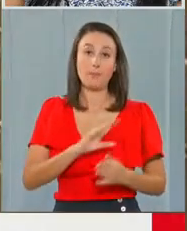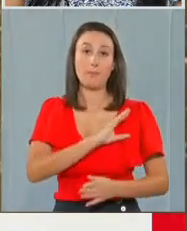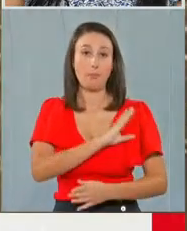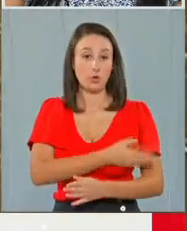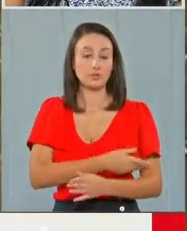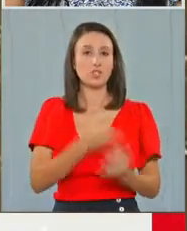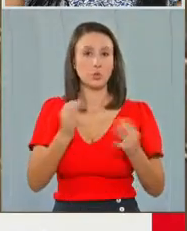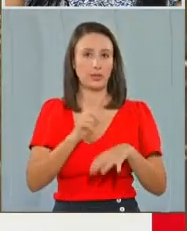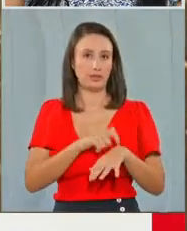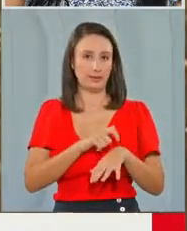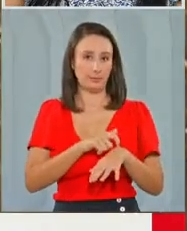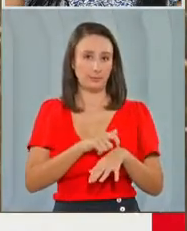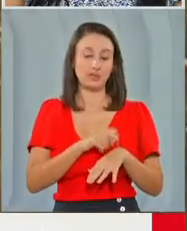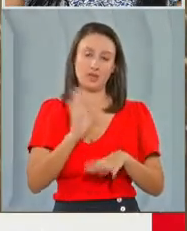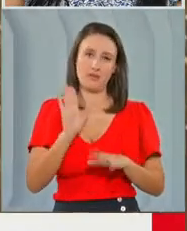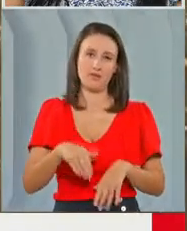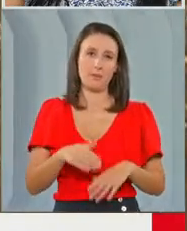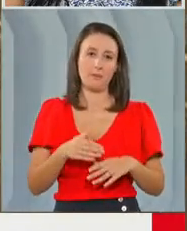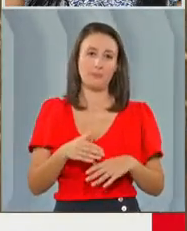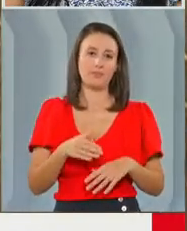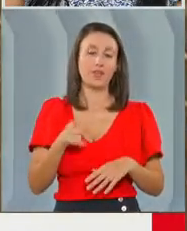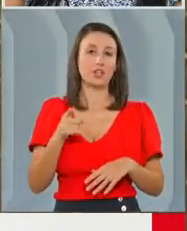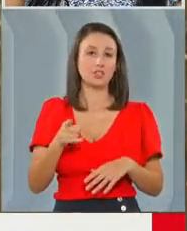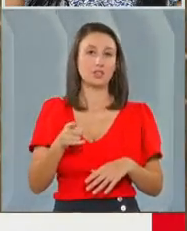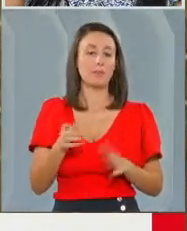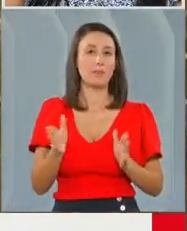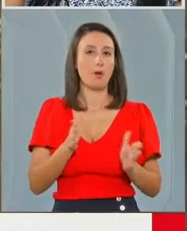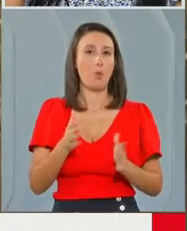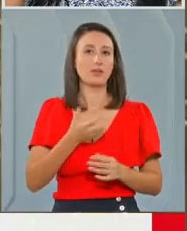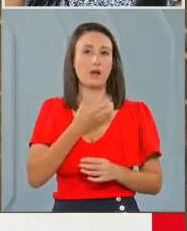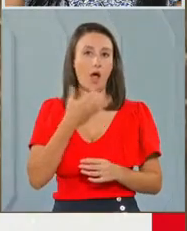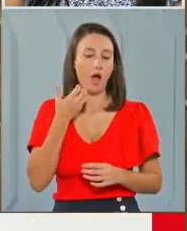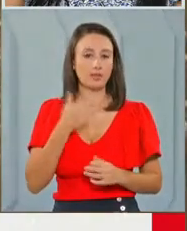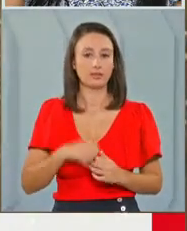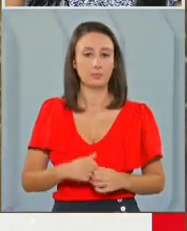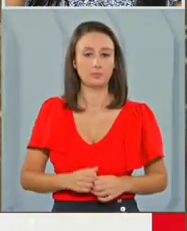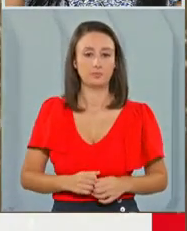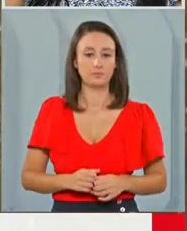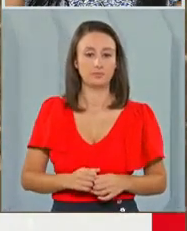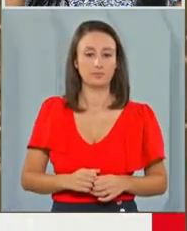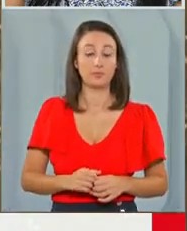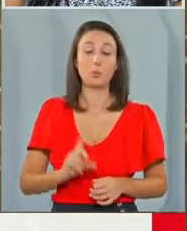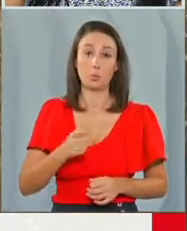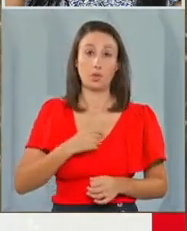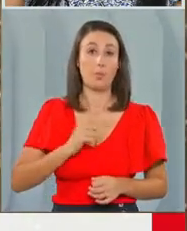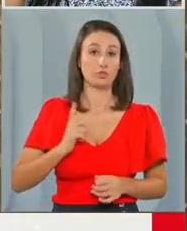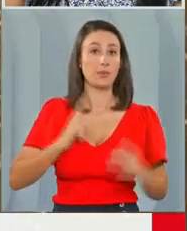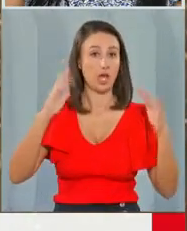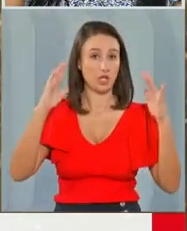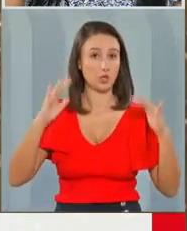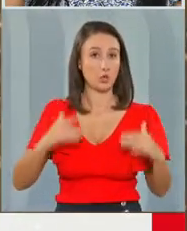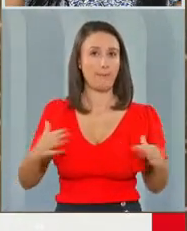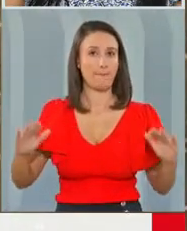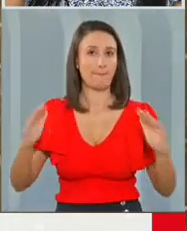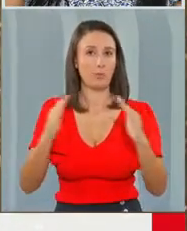posibilitatea ca pentru scurt timp să avem manifestări în acestea de sezon cald, de instabilitate. Ne mai putem aștepta la ninsori pe